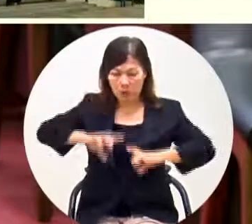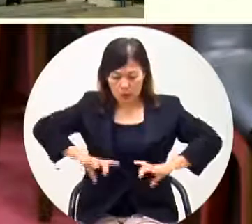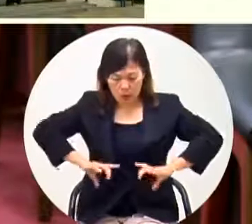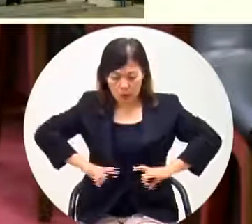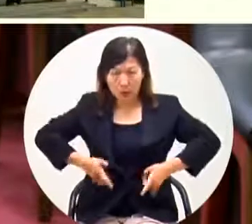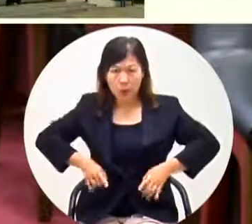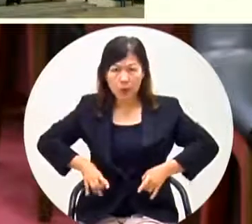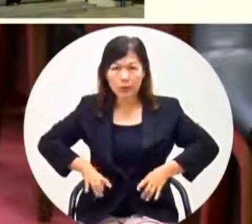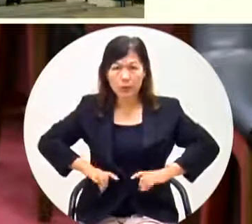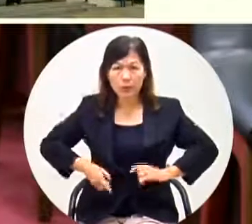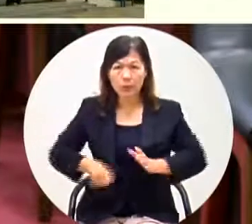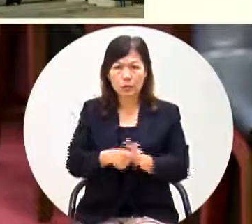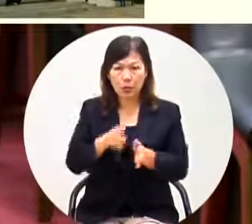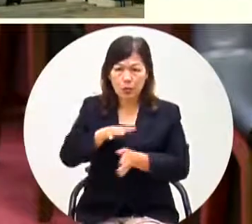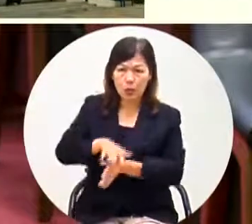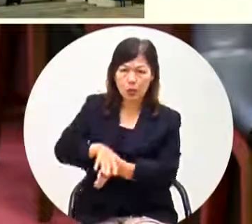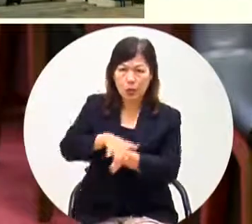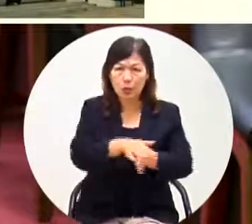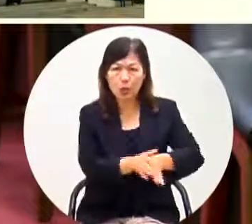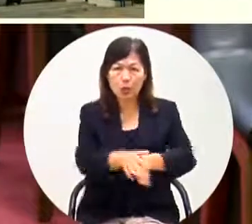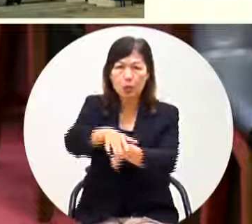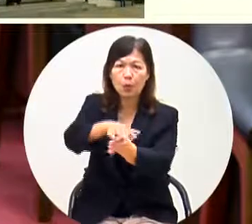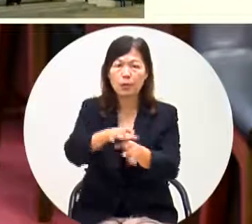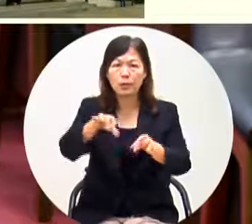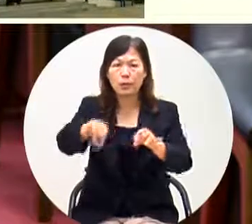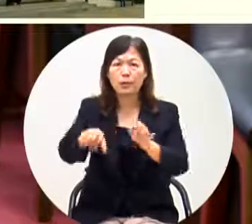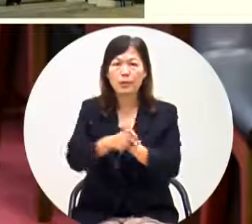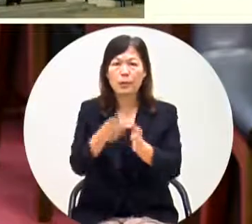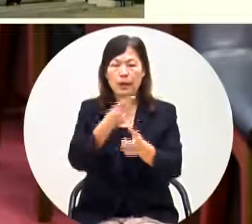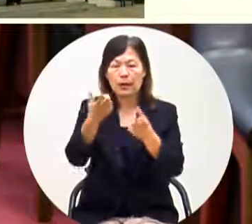场，经费还是一样花了我们的1亿多，